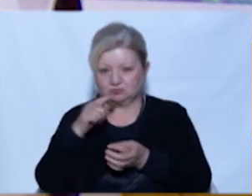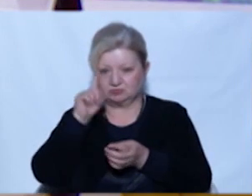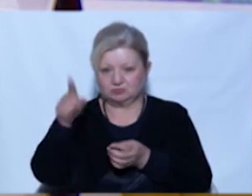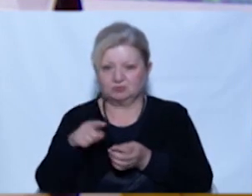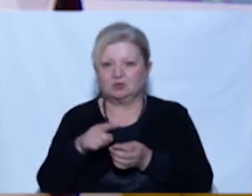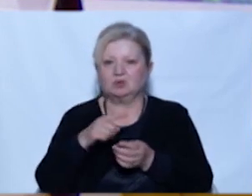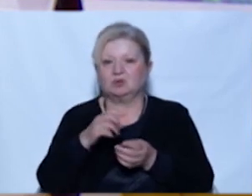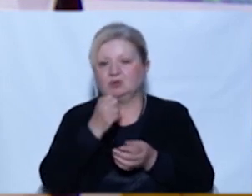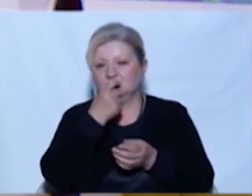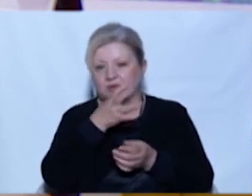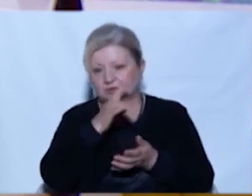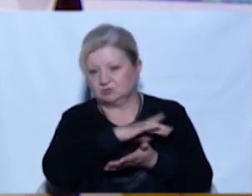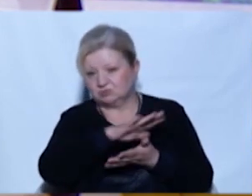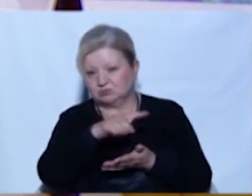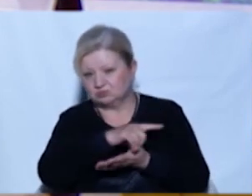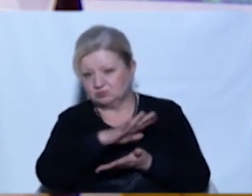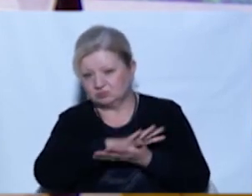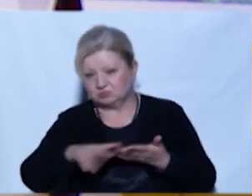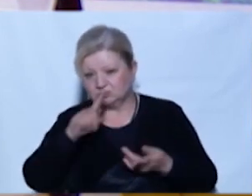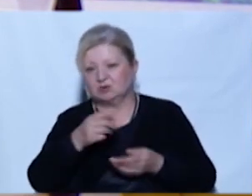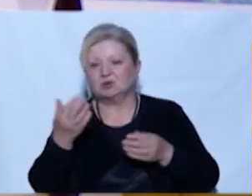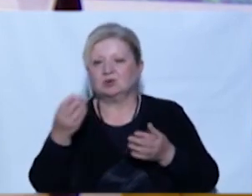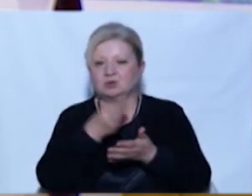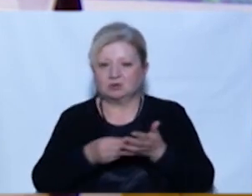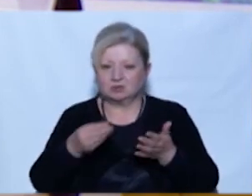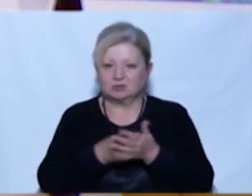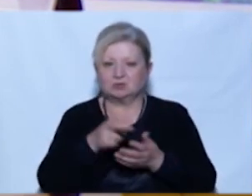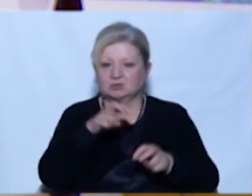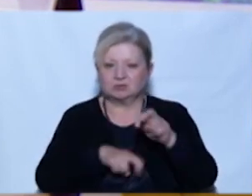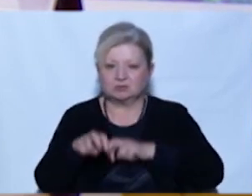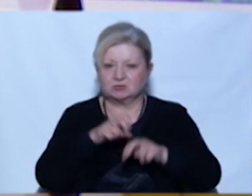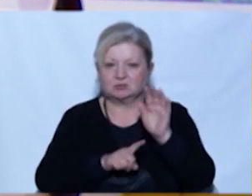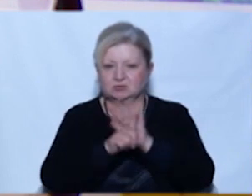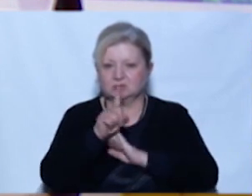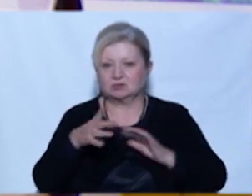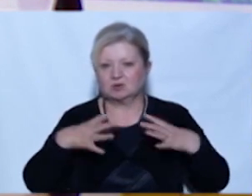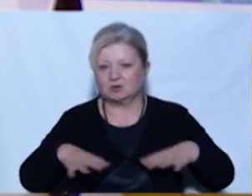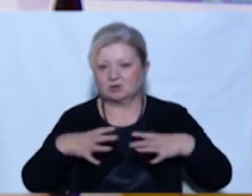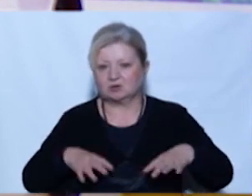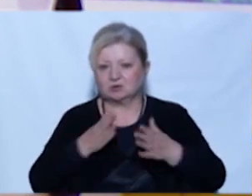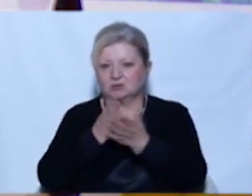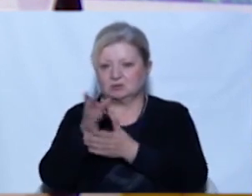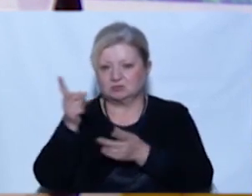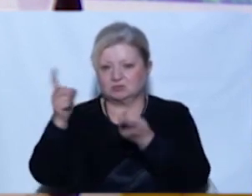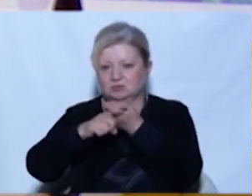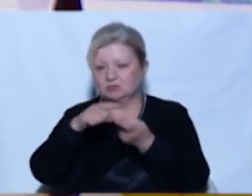momdevno tselebshi İseu da itzkes ziyeba kartvelebma Rusetis mimartulebi da